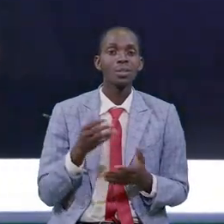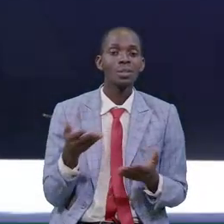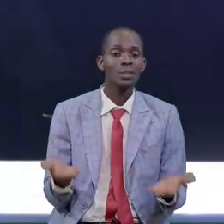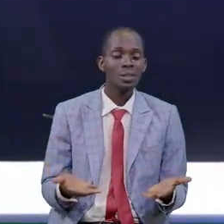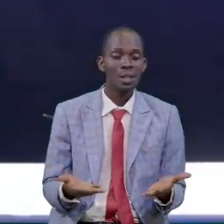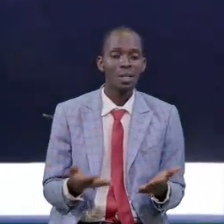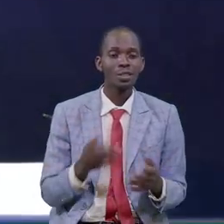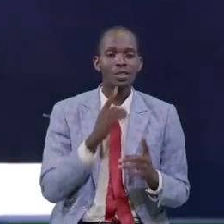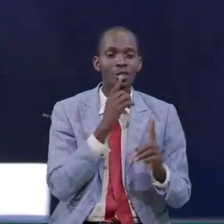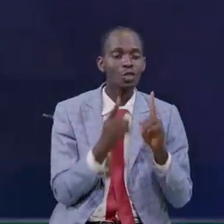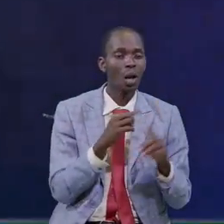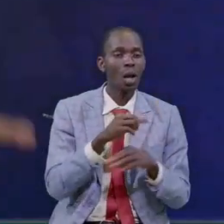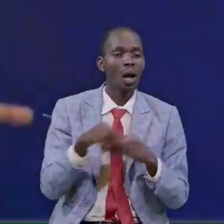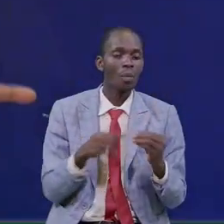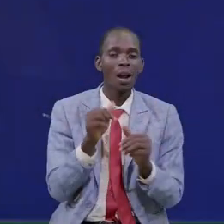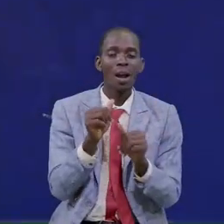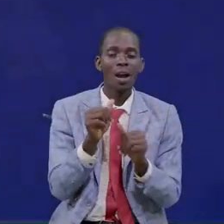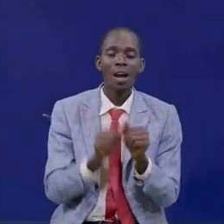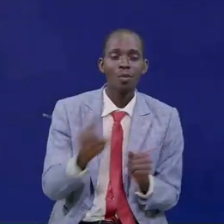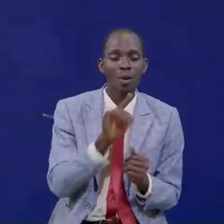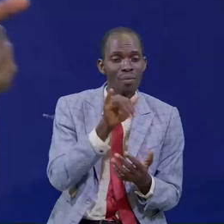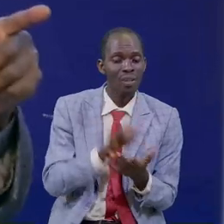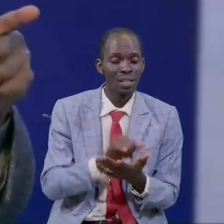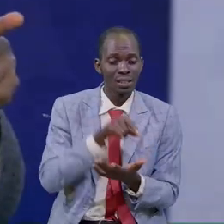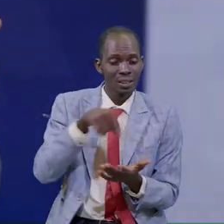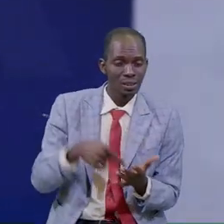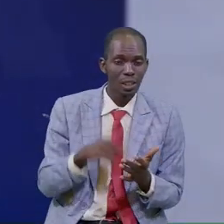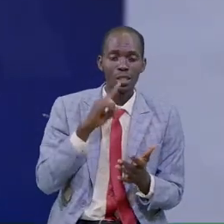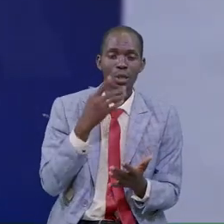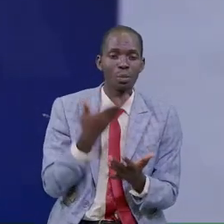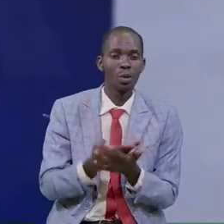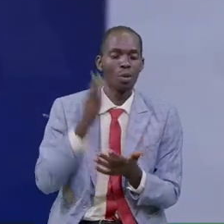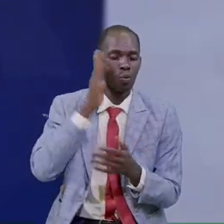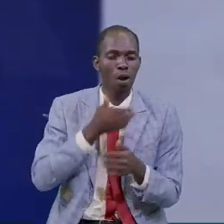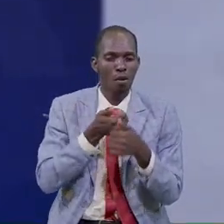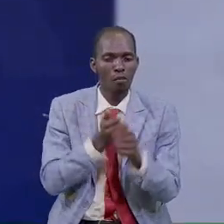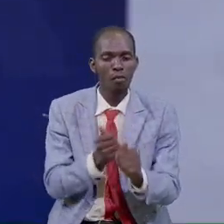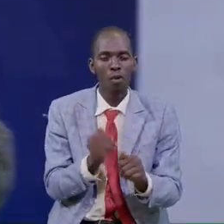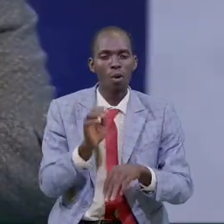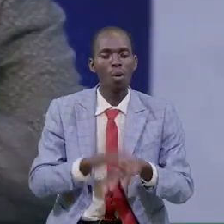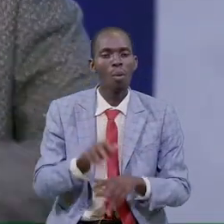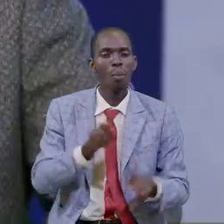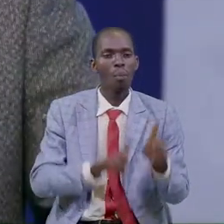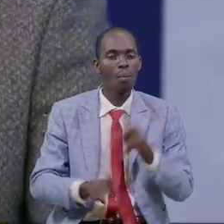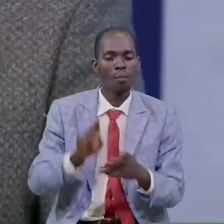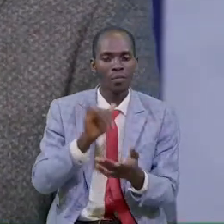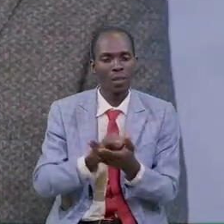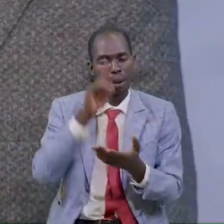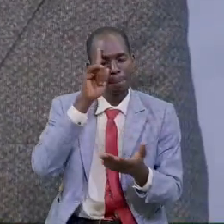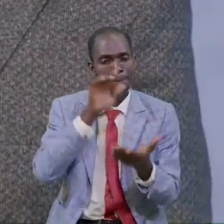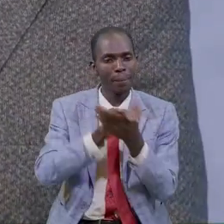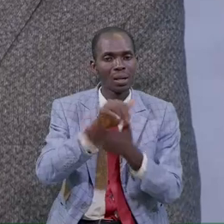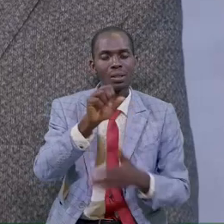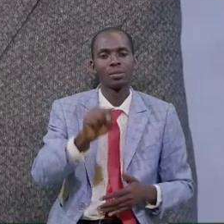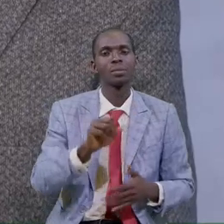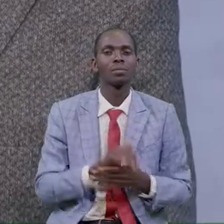pour tout le monde que that believe. Voici les miracles qui accompagneront ceux qui auront cru.